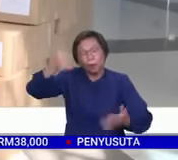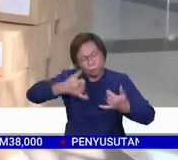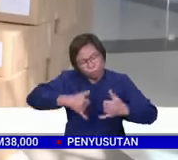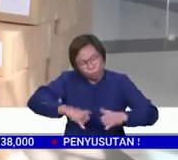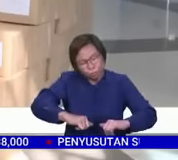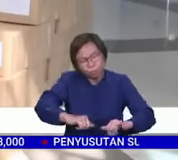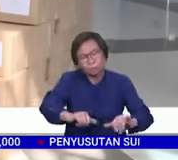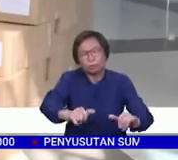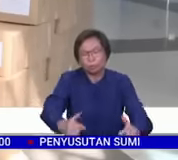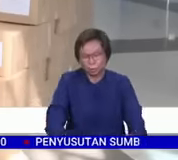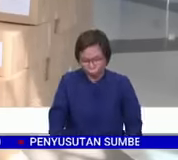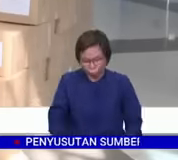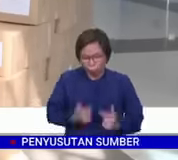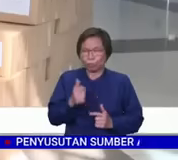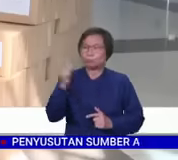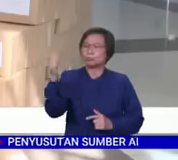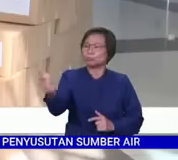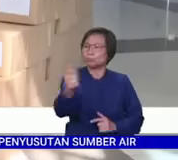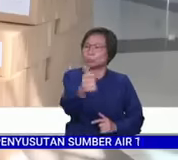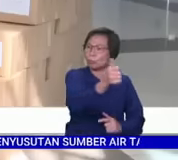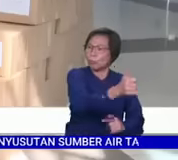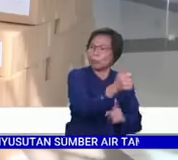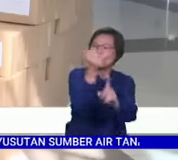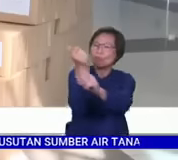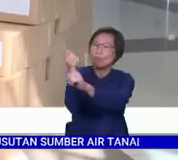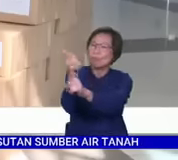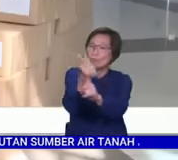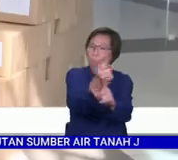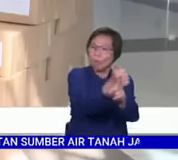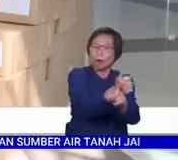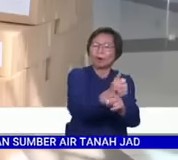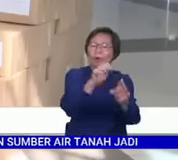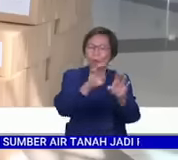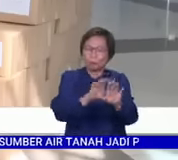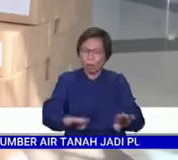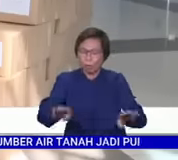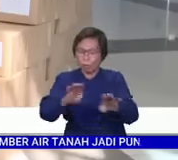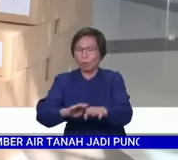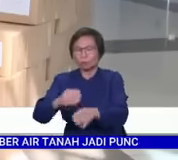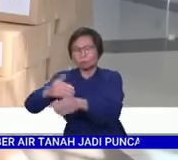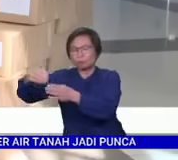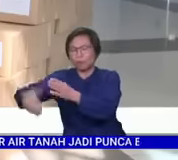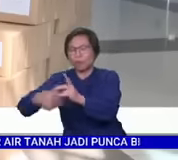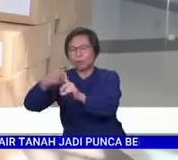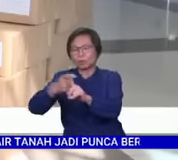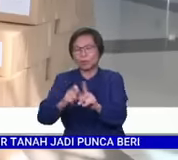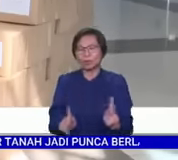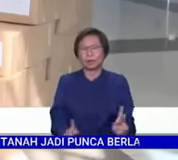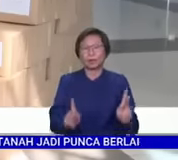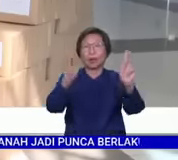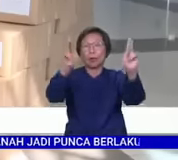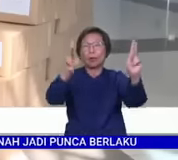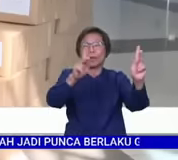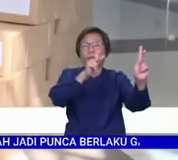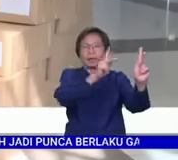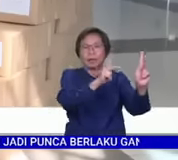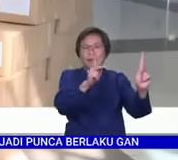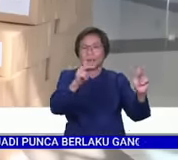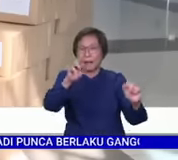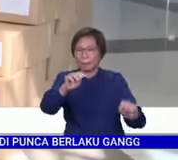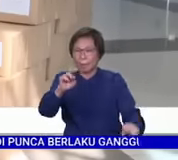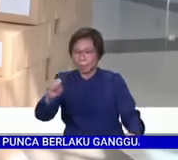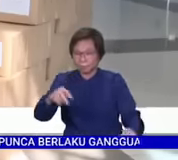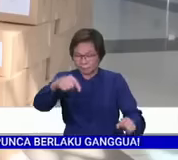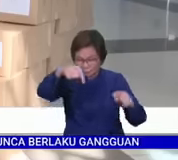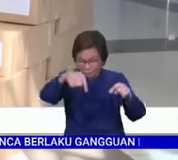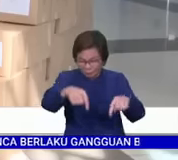kehidupan masing-masing jadi Zakira itu saja yang dapat kami kongsikan dari pekarangan Kompleks bersepadu Kementerian komunikasi